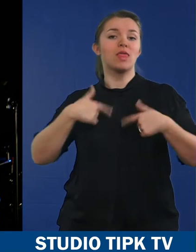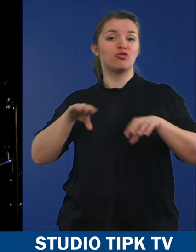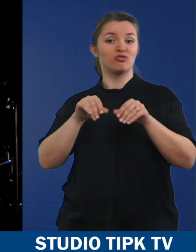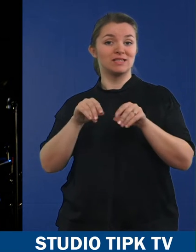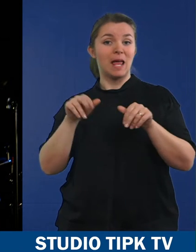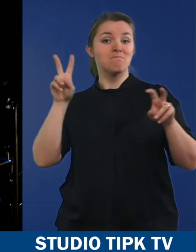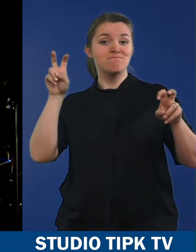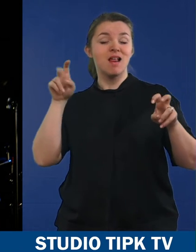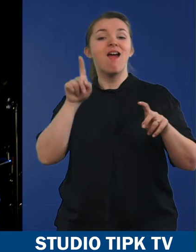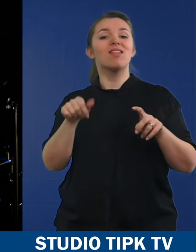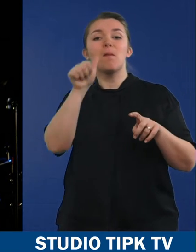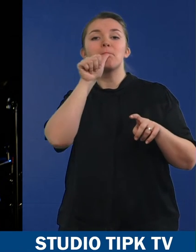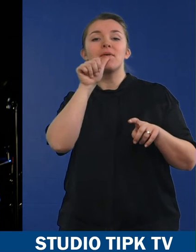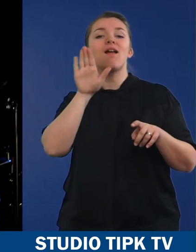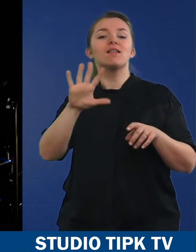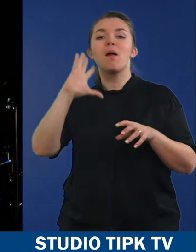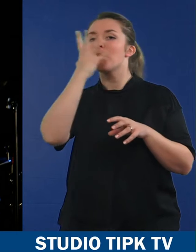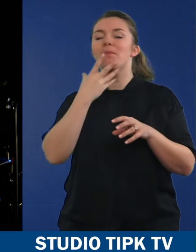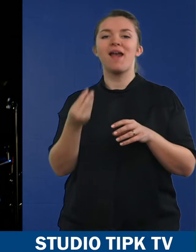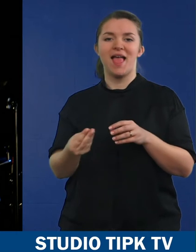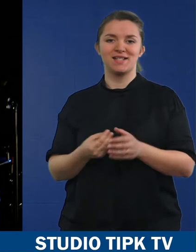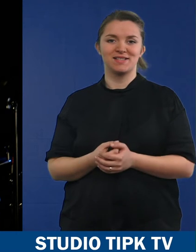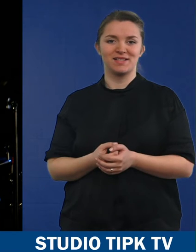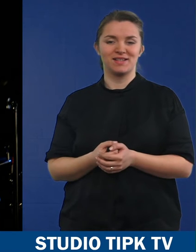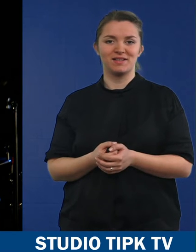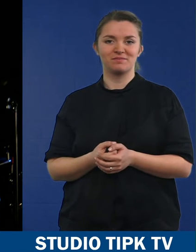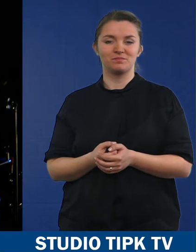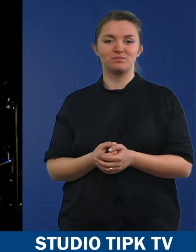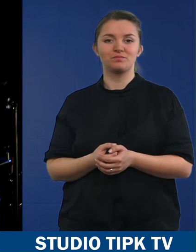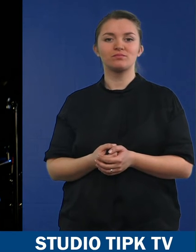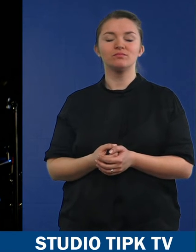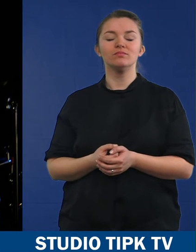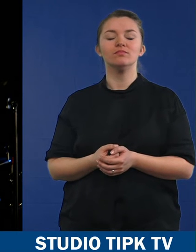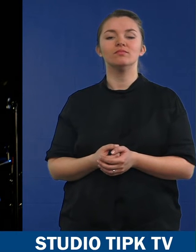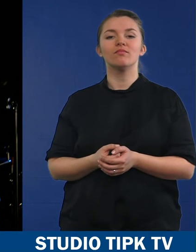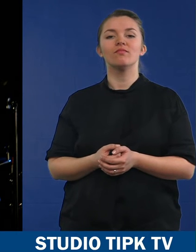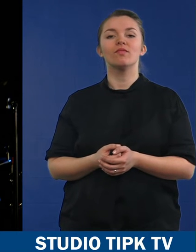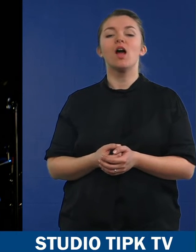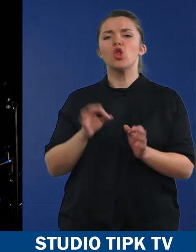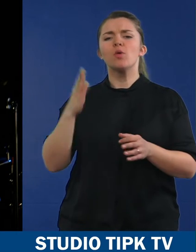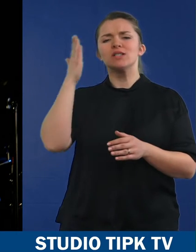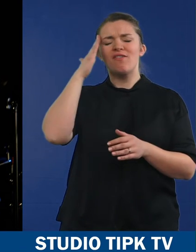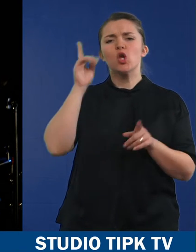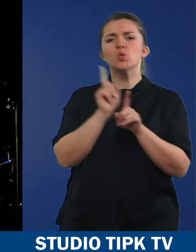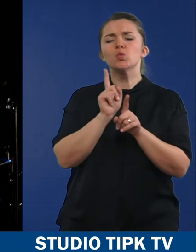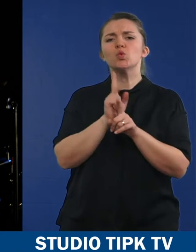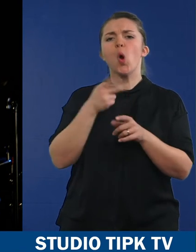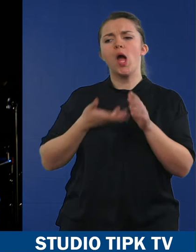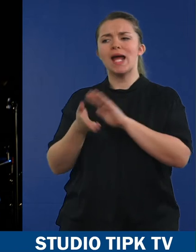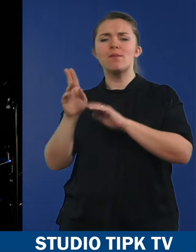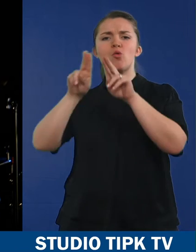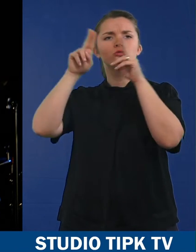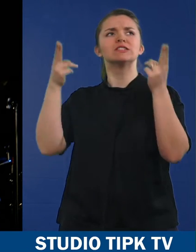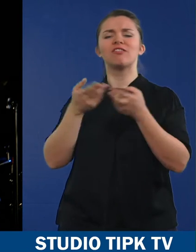naši in pili nje prelesti. Toplo je zavedanje, da nas tudi kadar odidemo v